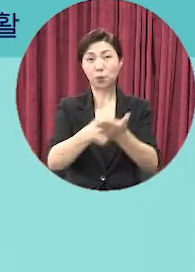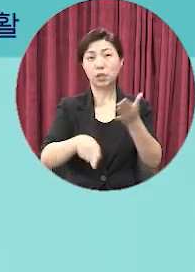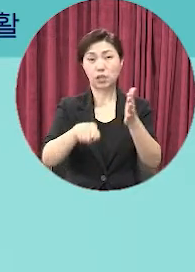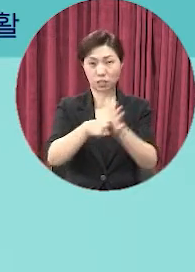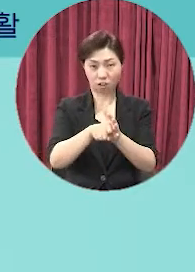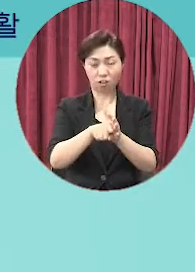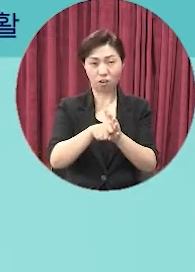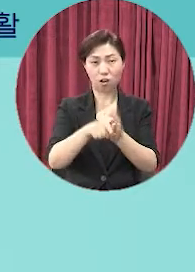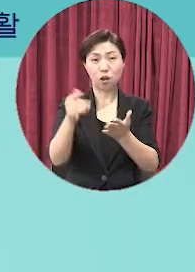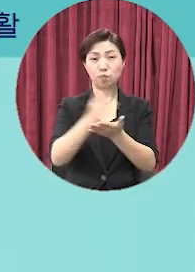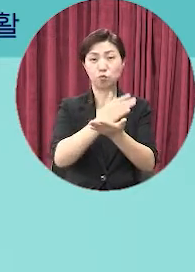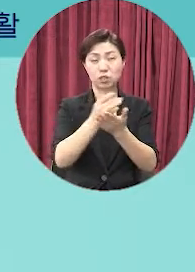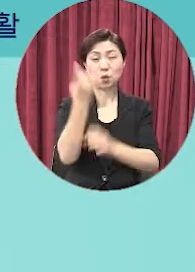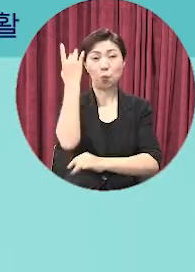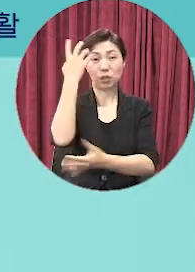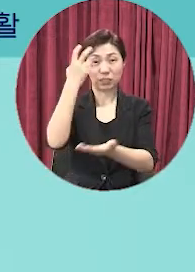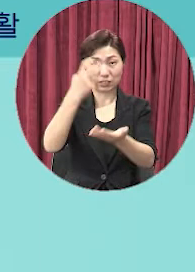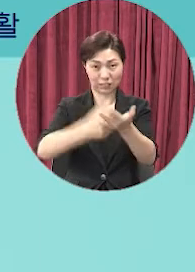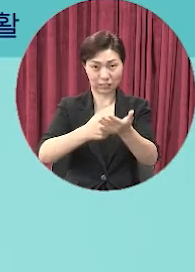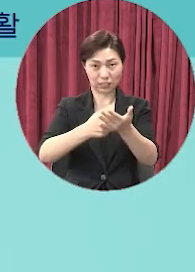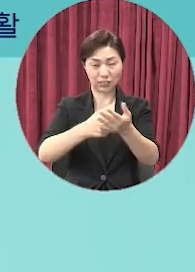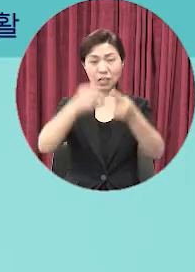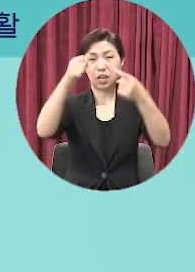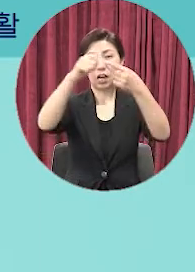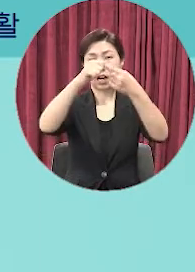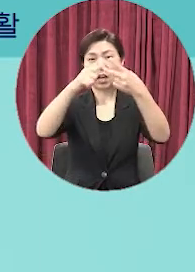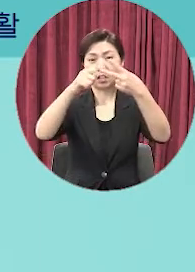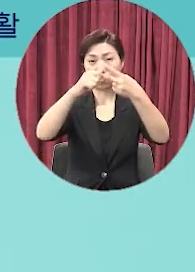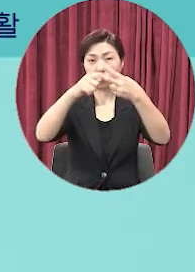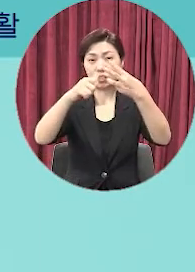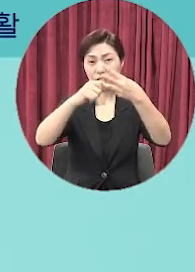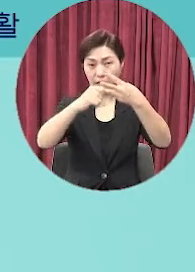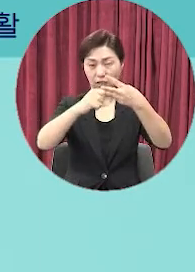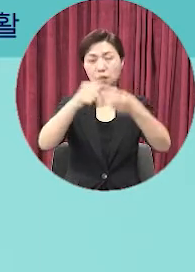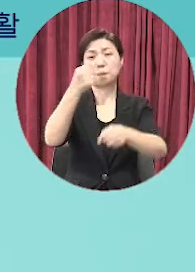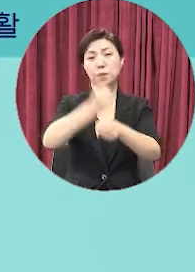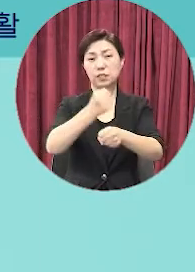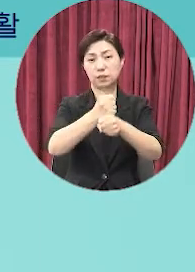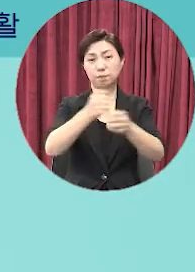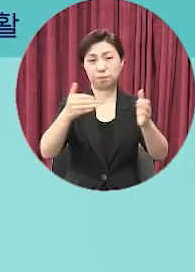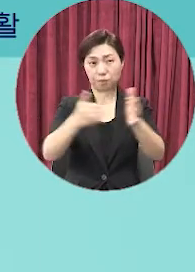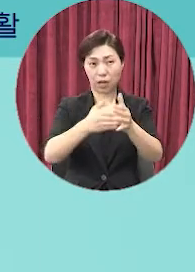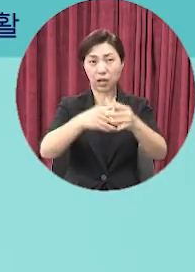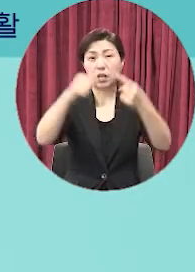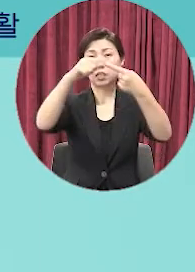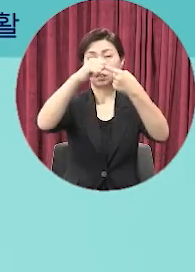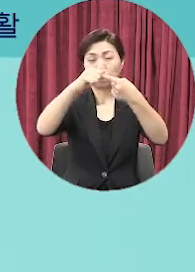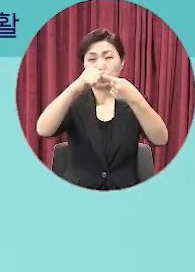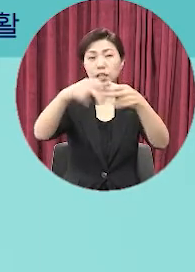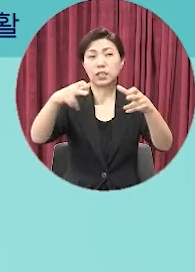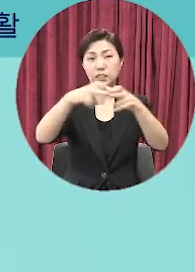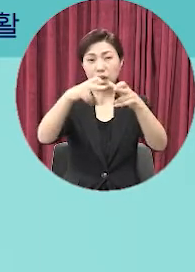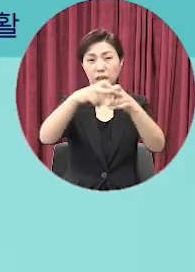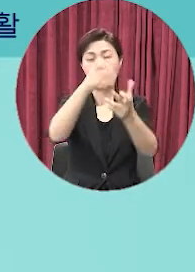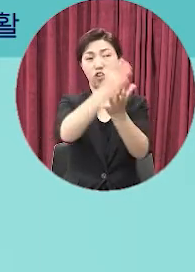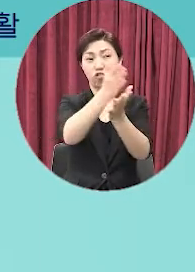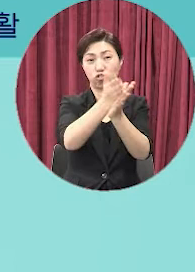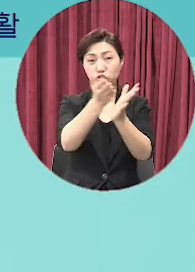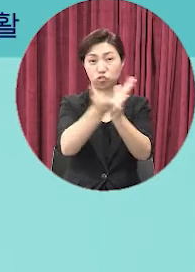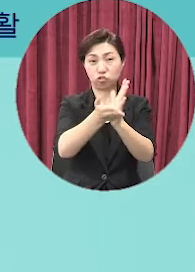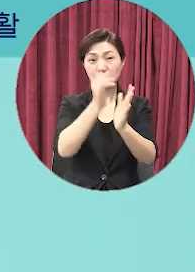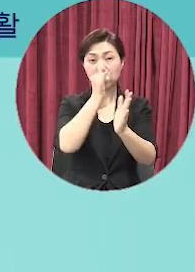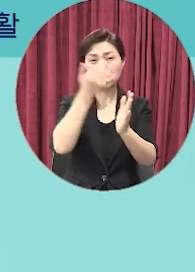분류의 원칙을 크게 한 3가지 축으로 좀 나누어 봤습니다. 그래서 먼저 장애 유형별로 여러 장애 유형이